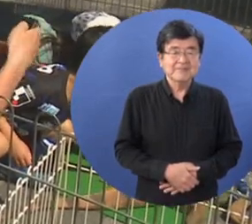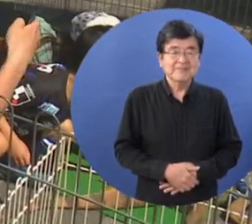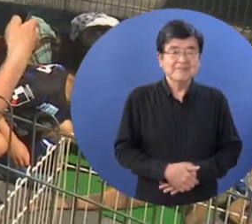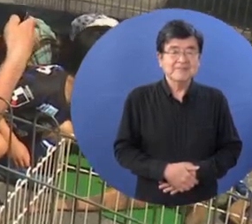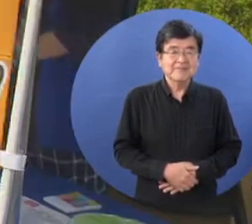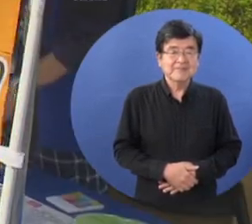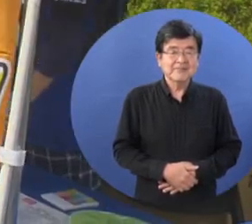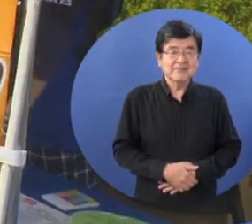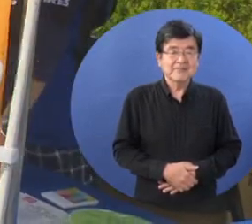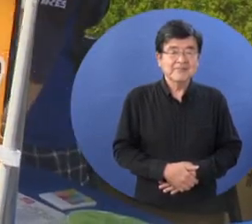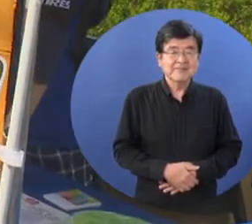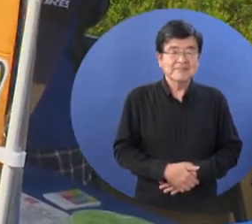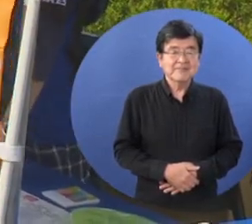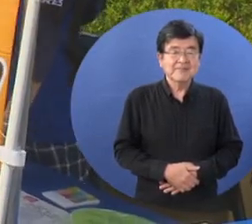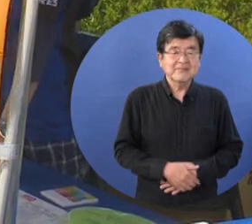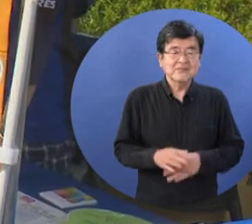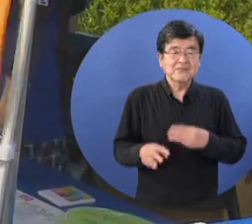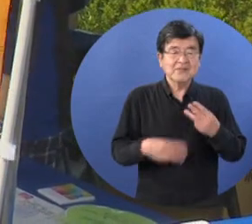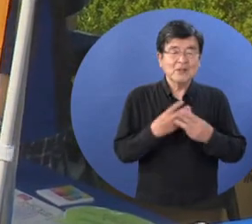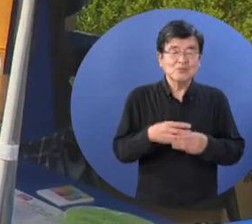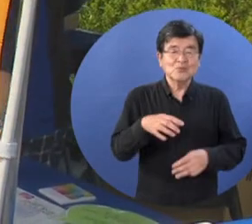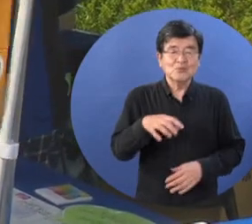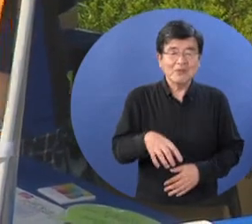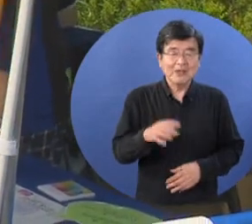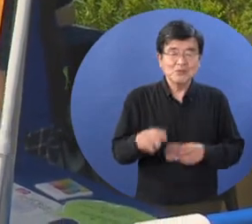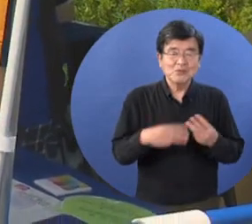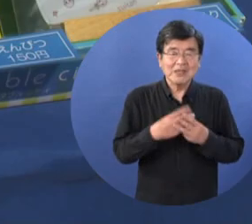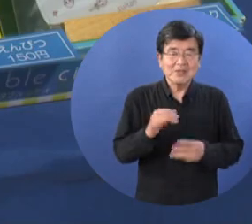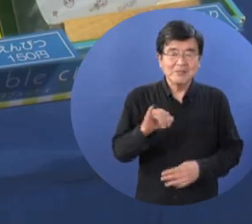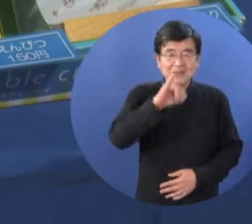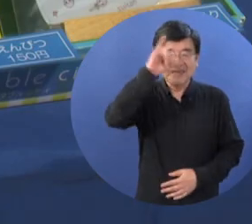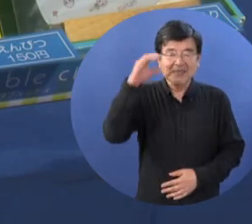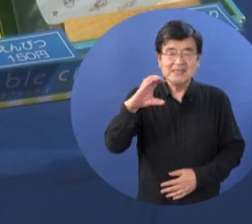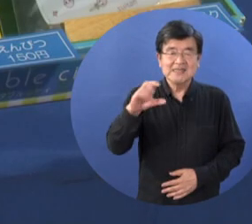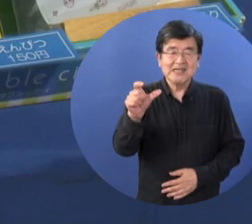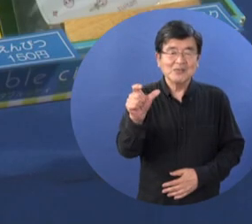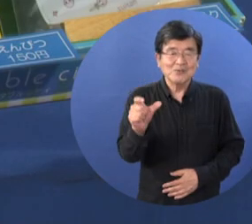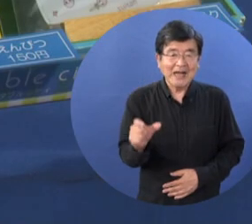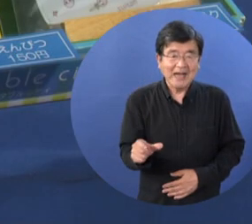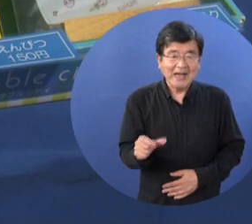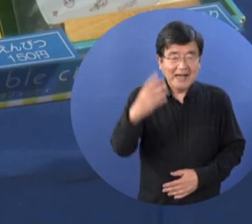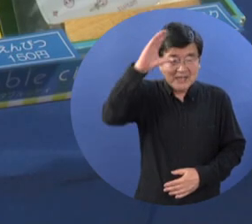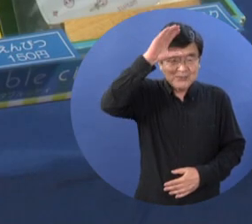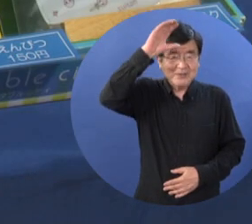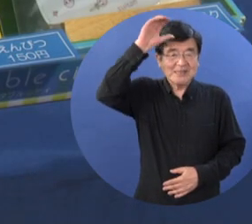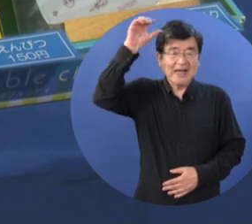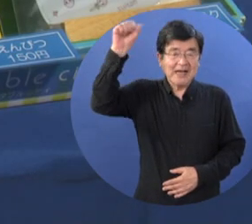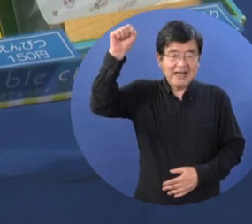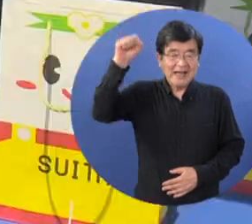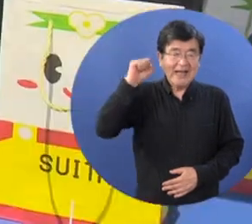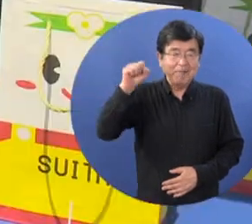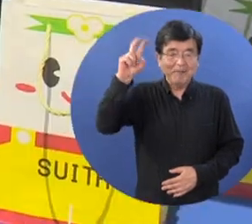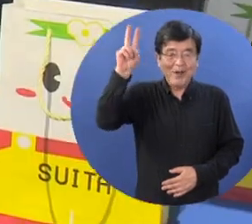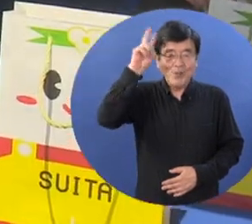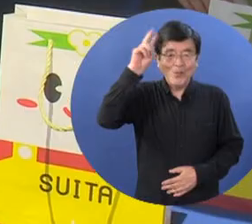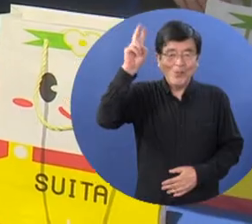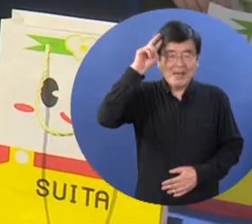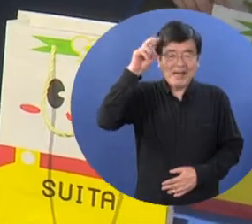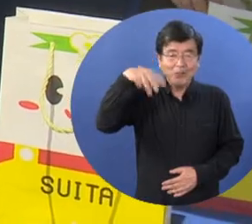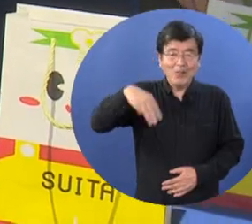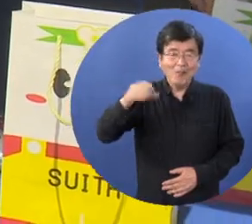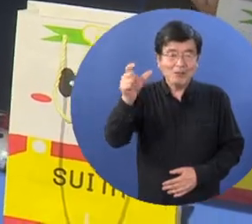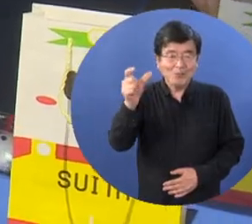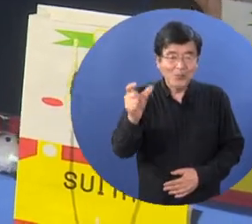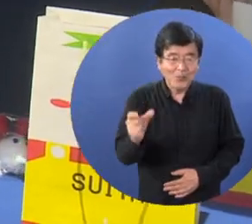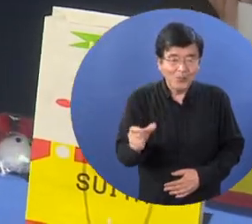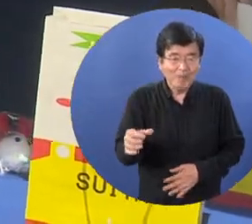いいね。 吹田市のブースでは吹田市のイメージキャラクター吹田のガンバ大阪ユニフォームバージョンのマスコットなどの